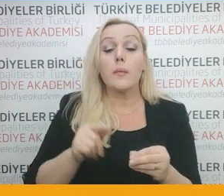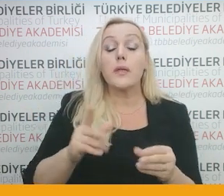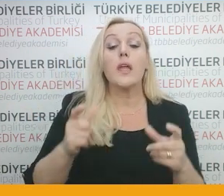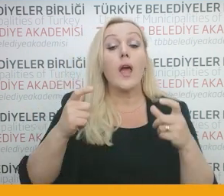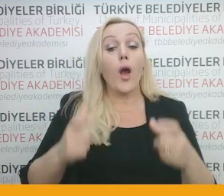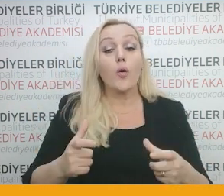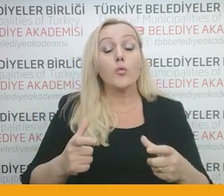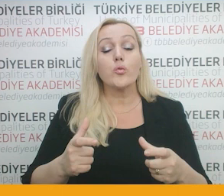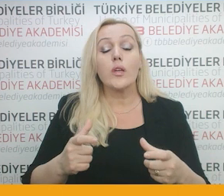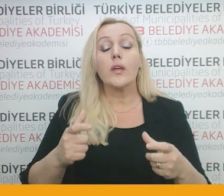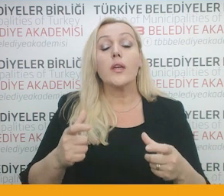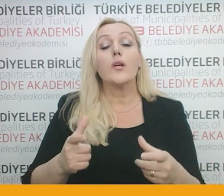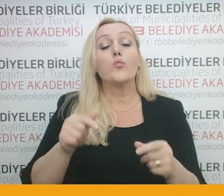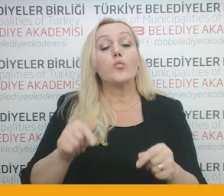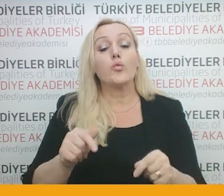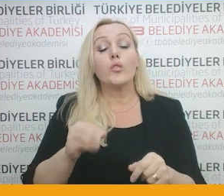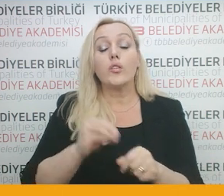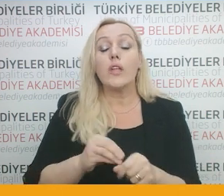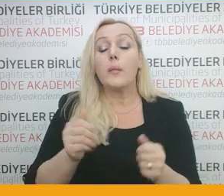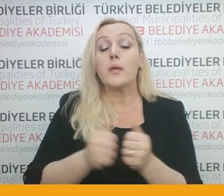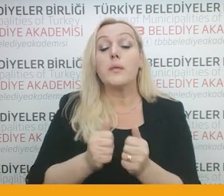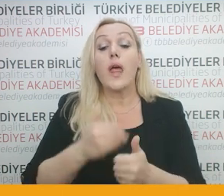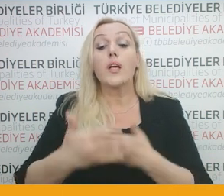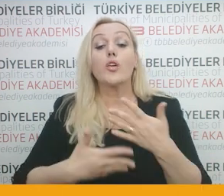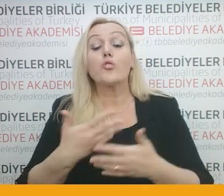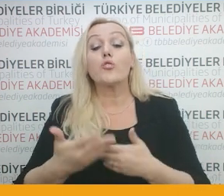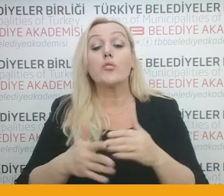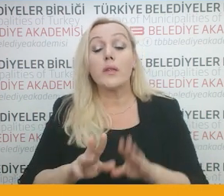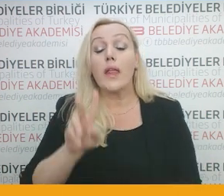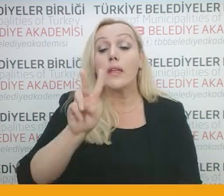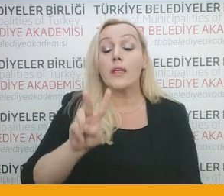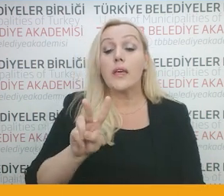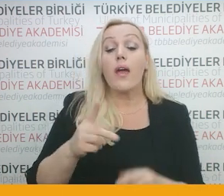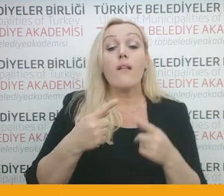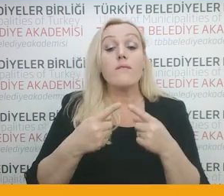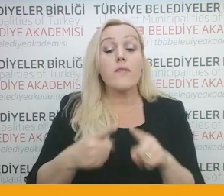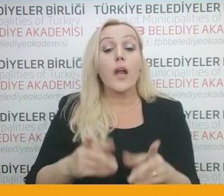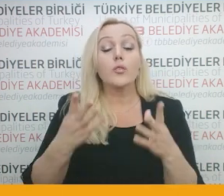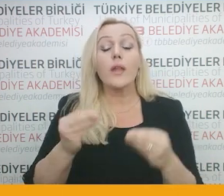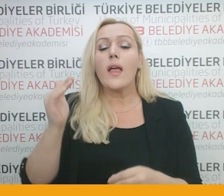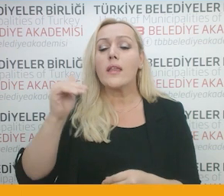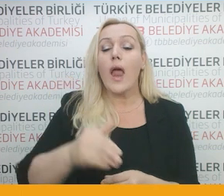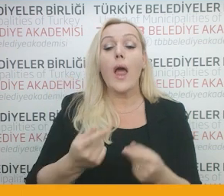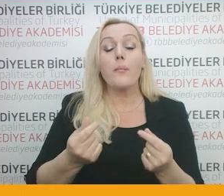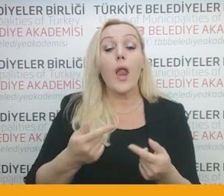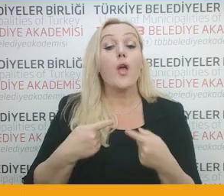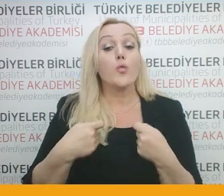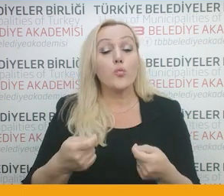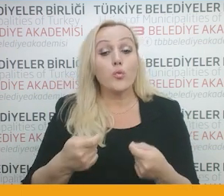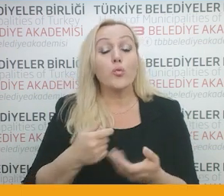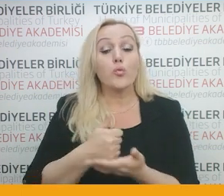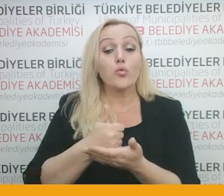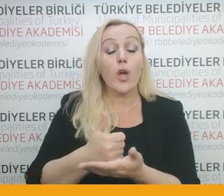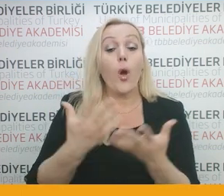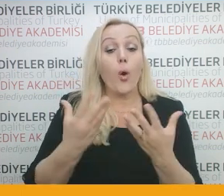havuz şeklinde tahsis etmeden, birbirine tahsis etmeden iki farklı havuz şeklinde gelir ve gider bütçesi oluşturması